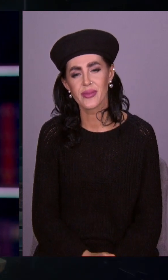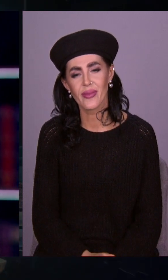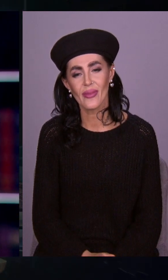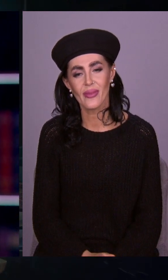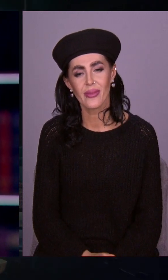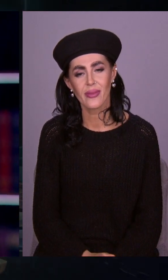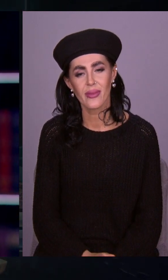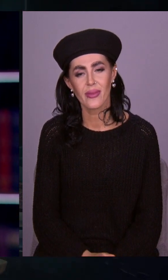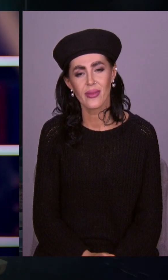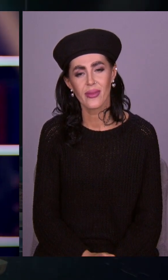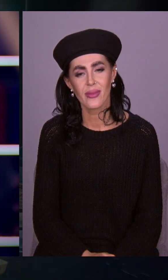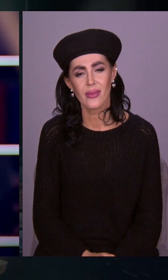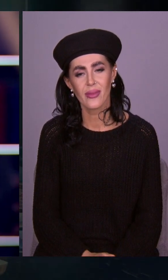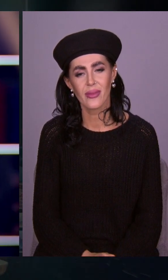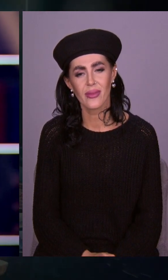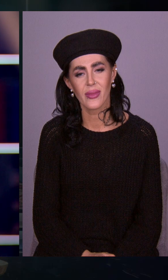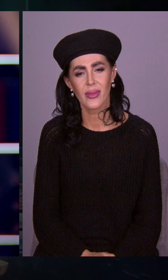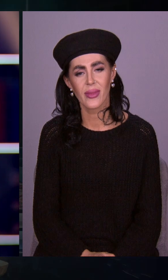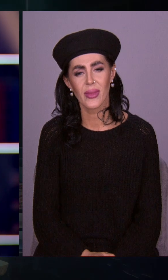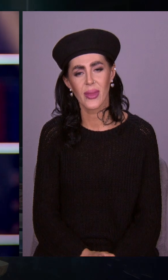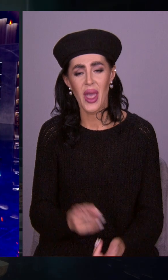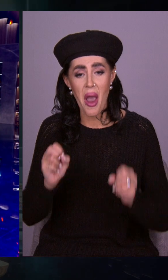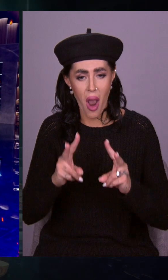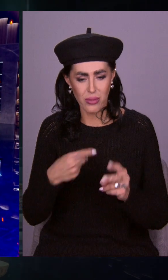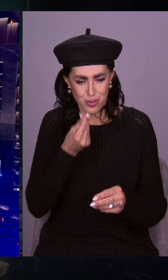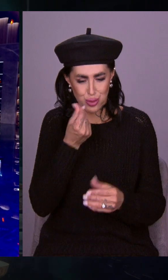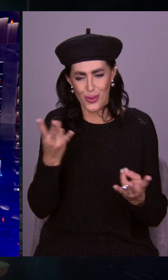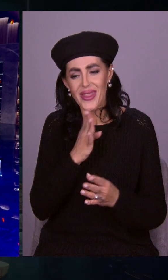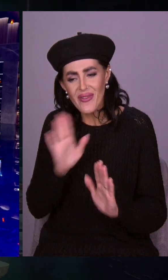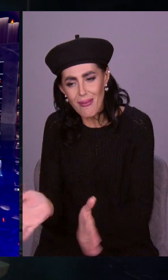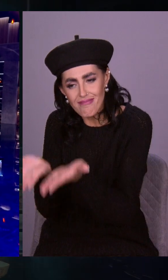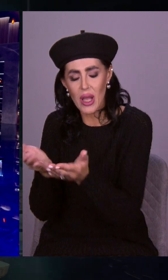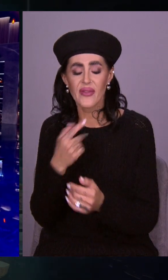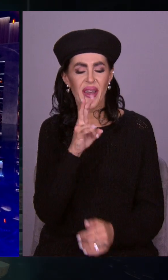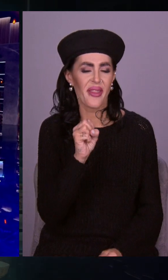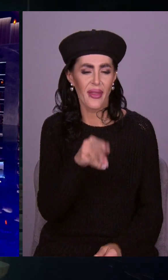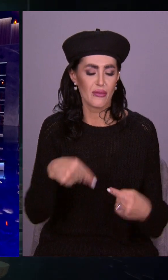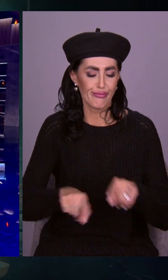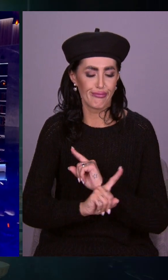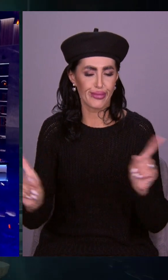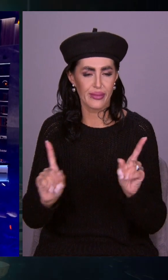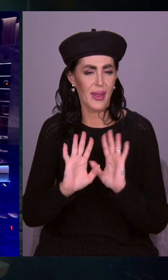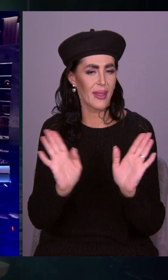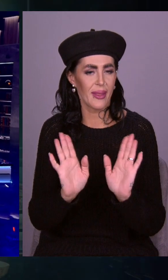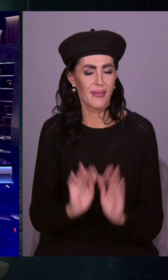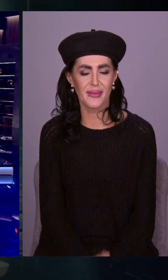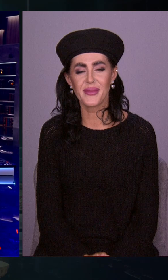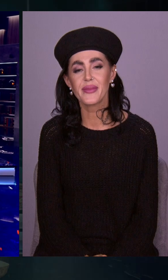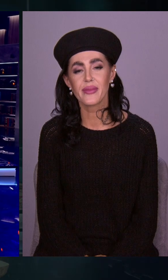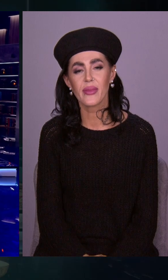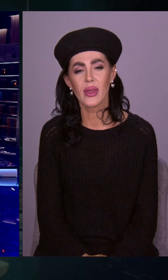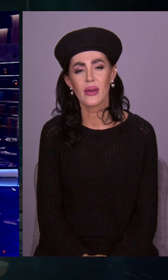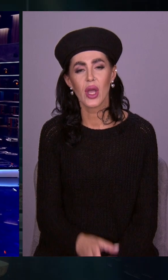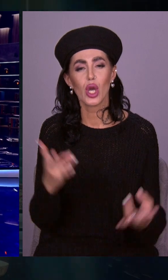Ladies first. Тут не працює. Ні, не працює. Ні. Окей. Коли ну, щось хороше, то працює, так? Так. Подзвонити